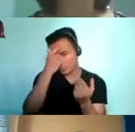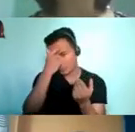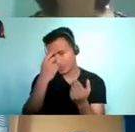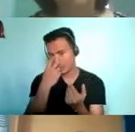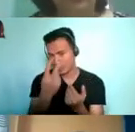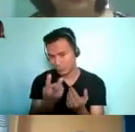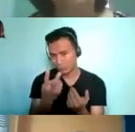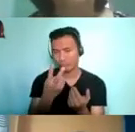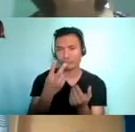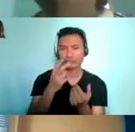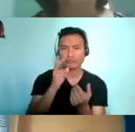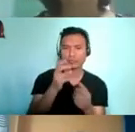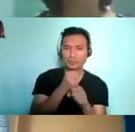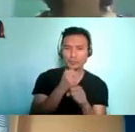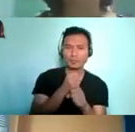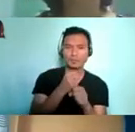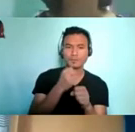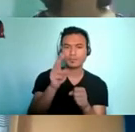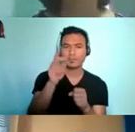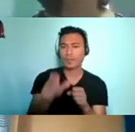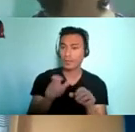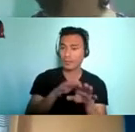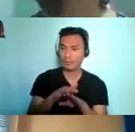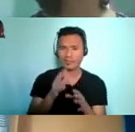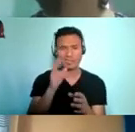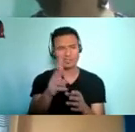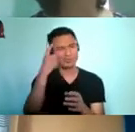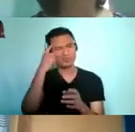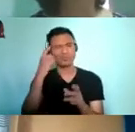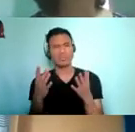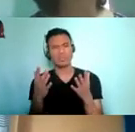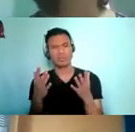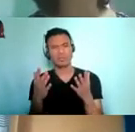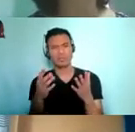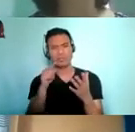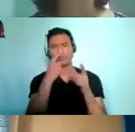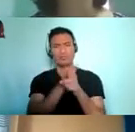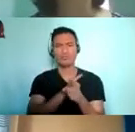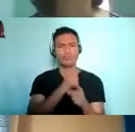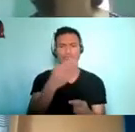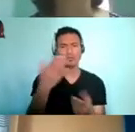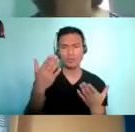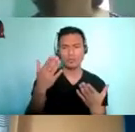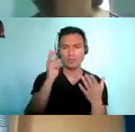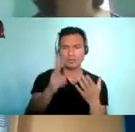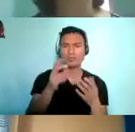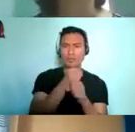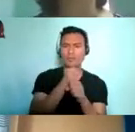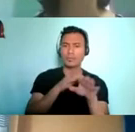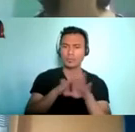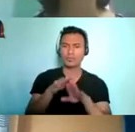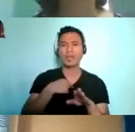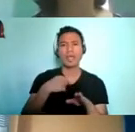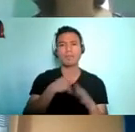देखिएको अथवा प्रतिक्रियाहरू देखिएको व्यक्तिहरू गयो भने ए त्यस्तो सोच्नु हुँदैन त्यस्तो डराउनु हुँदैन बरु त्यो खालको प्रतिक्रियाहरू